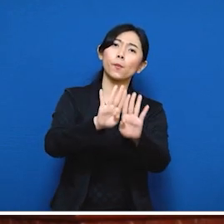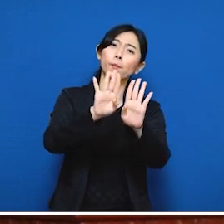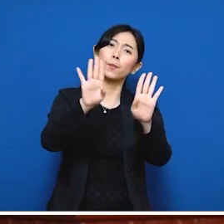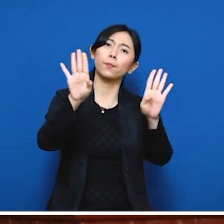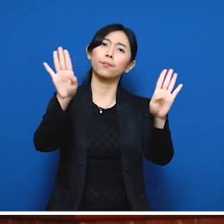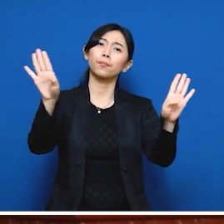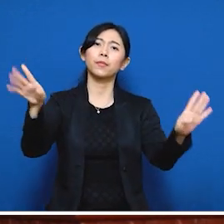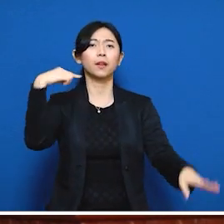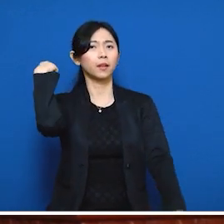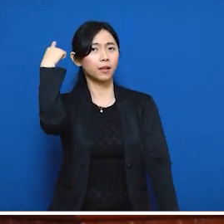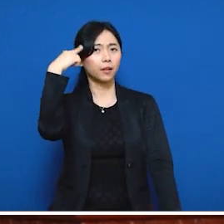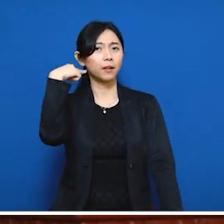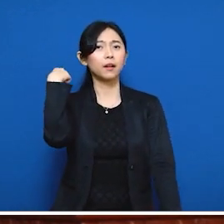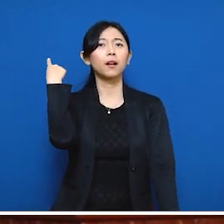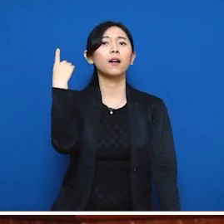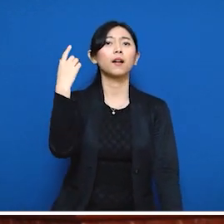Buka